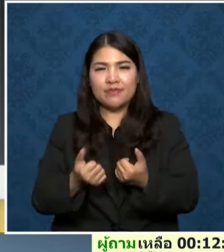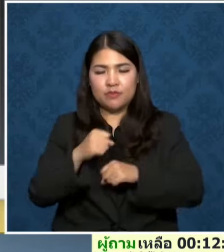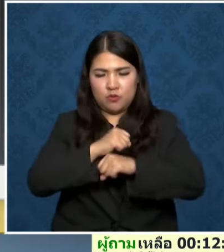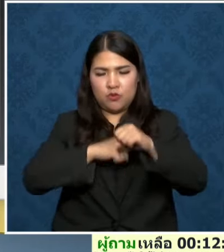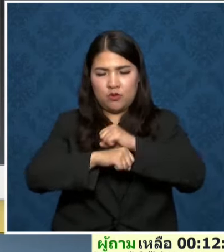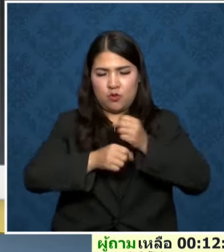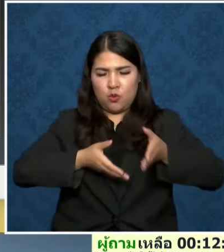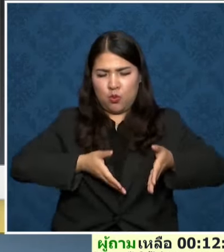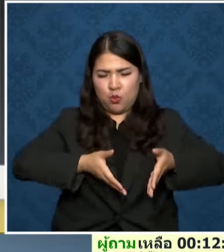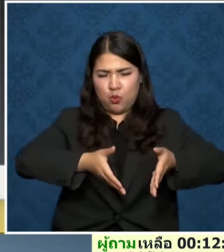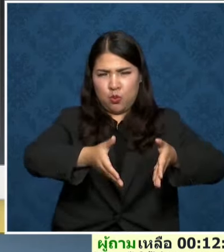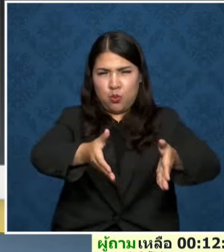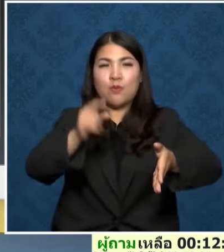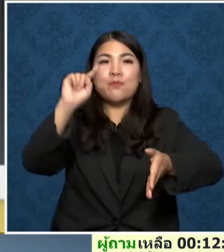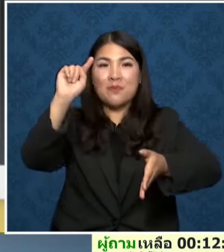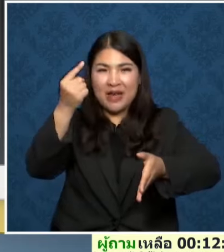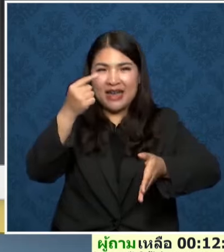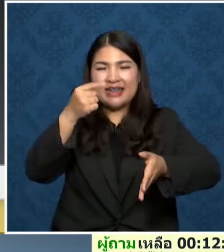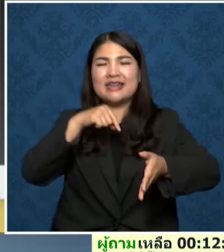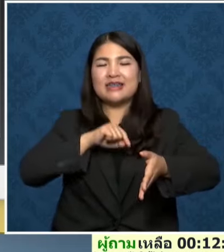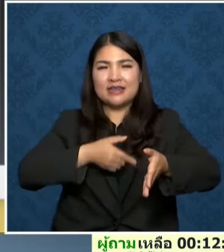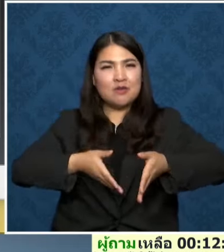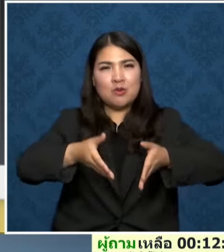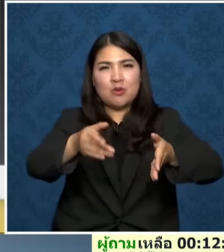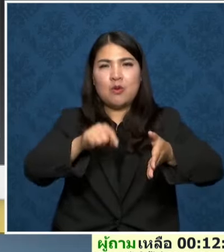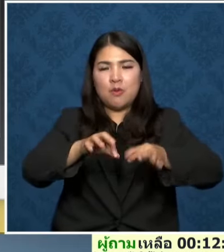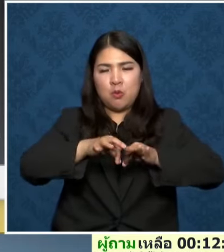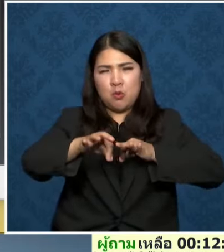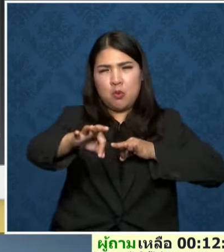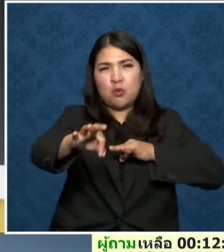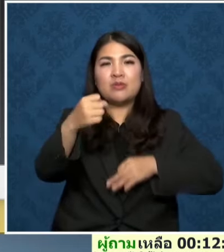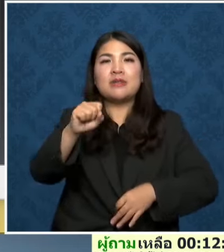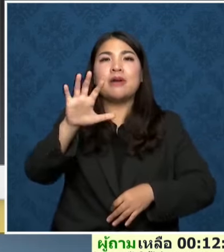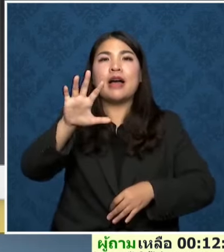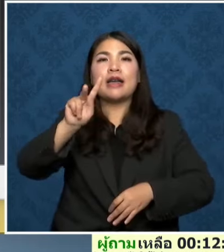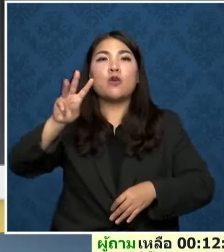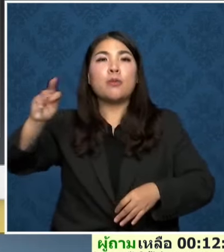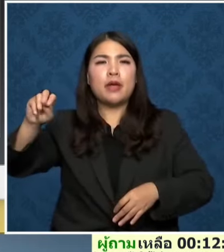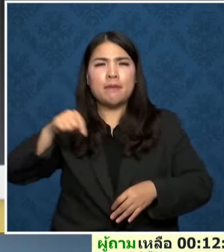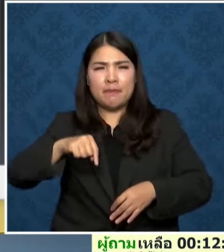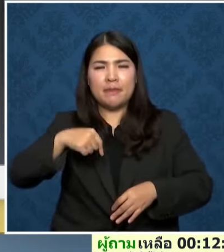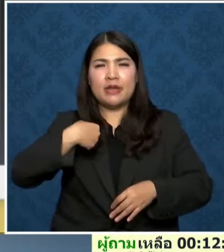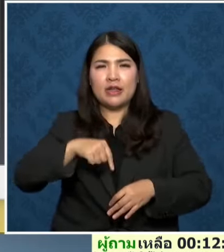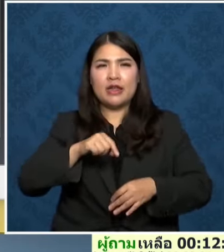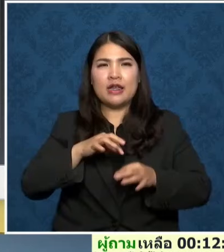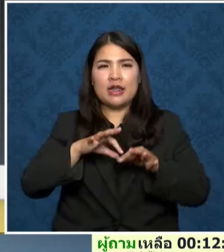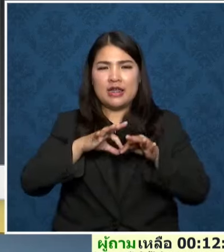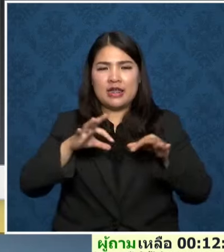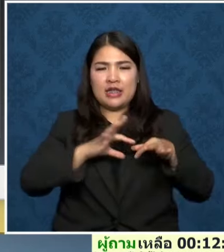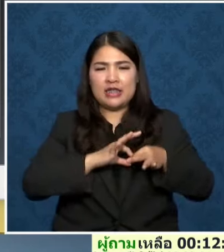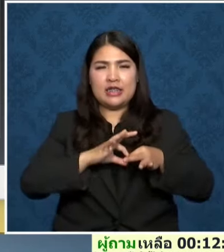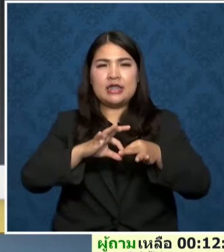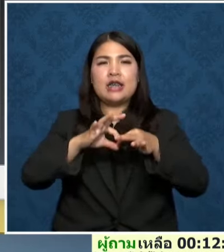รางเป็ทางแนวให่ได้จะทางทางสิ้น 15 กิโลเมตร ซึ่เป็นเส้นทางที่จะเชื่อมกบวังมานาว